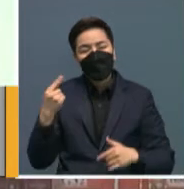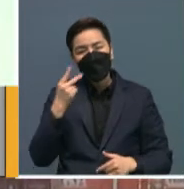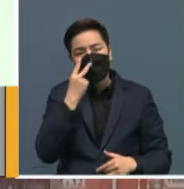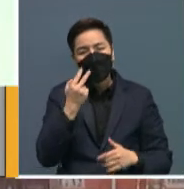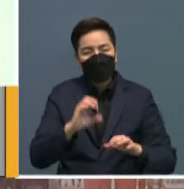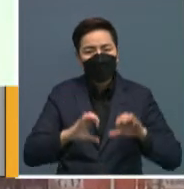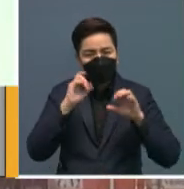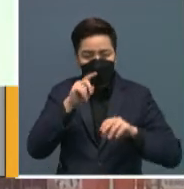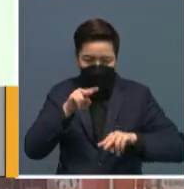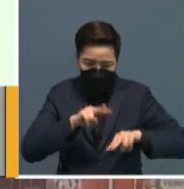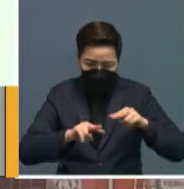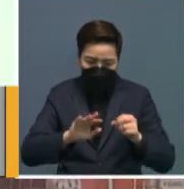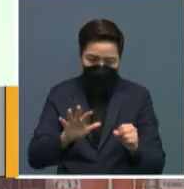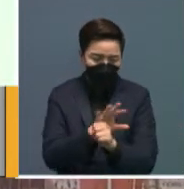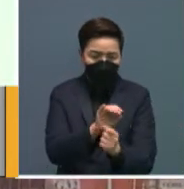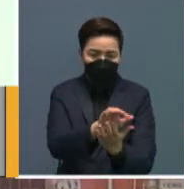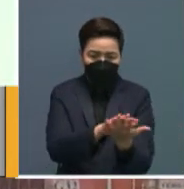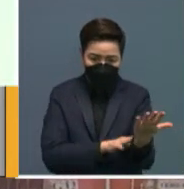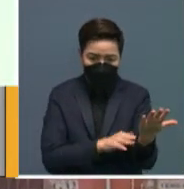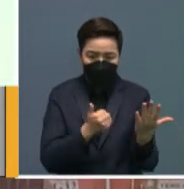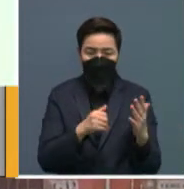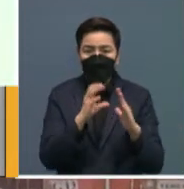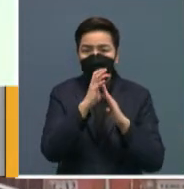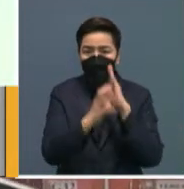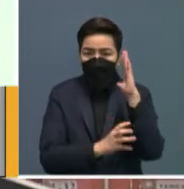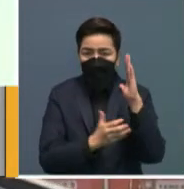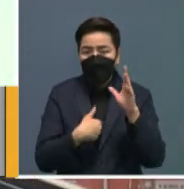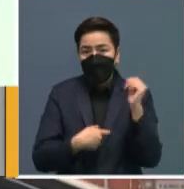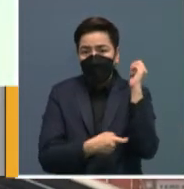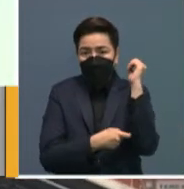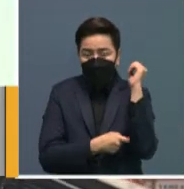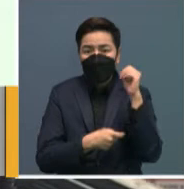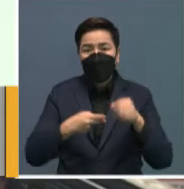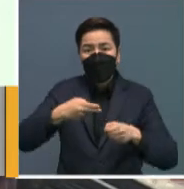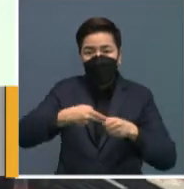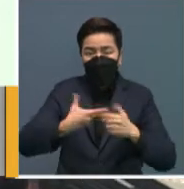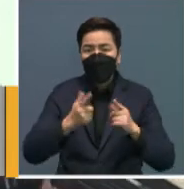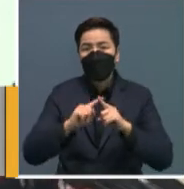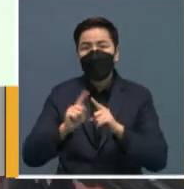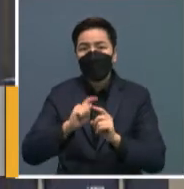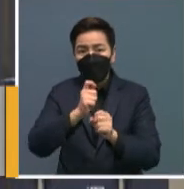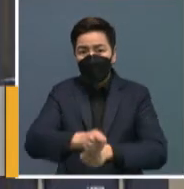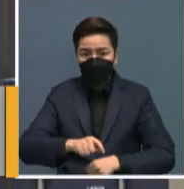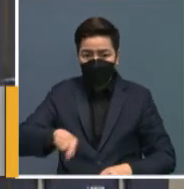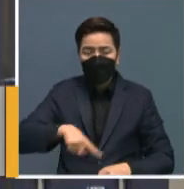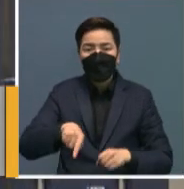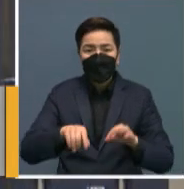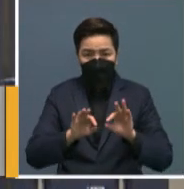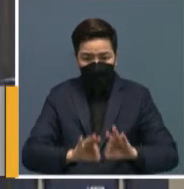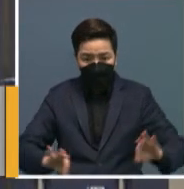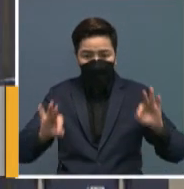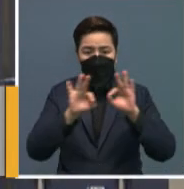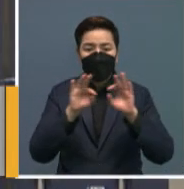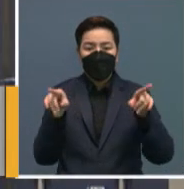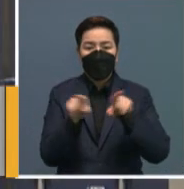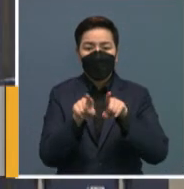มองว่ารัฐเนี่ยจะต้องดูแลให้ครบทุกมิติในแต่ละภูมิภาคยางพาราปาล์มน้ำมันหรือว่าพืชผลทางเกษตรอื่นๆสำคัญไม่